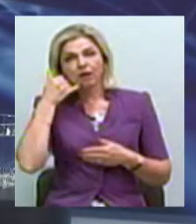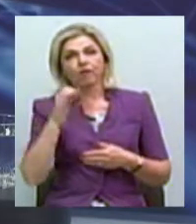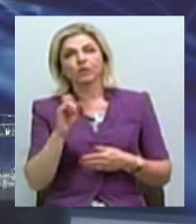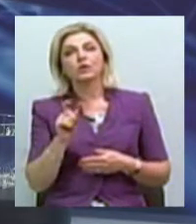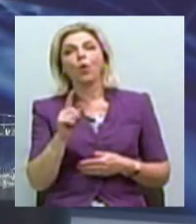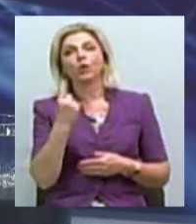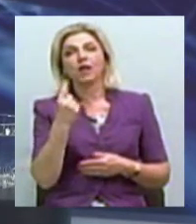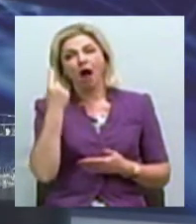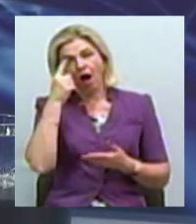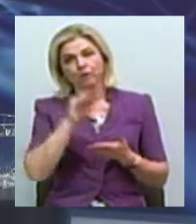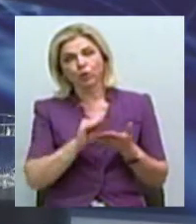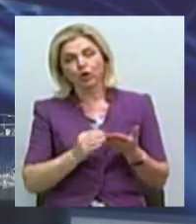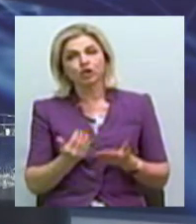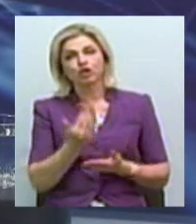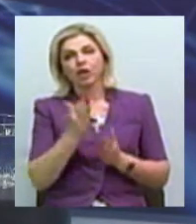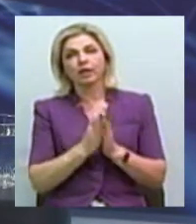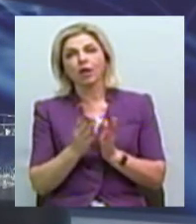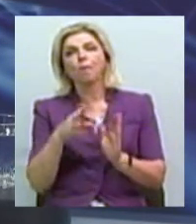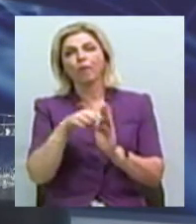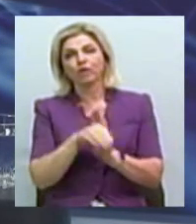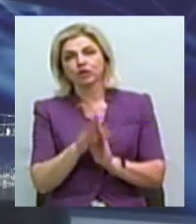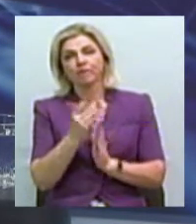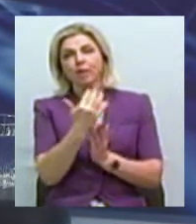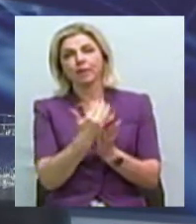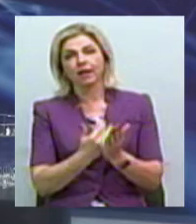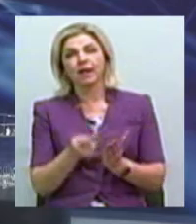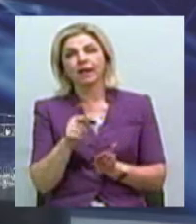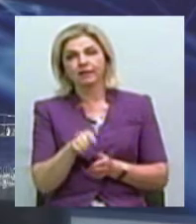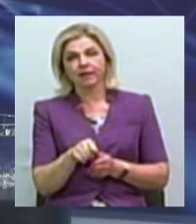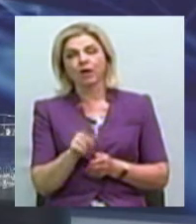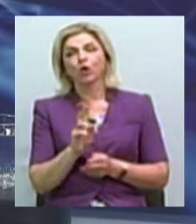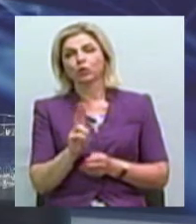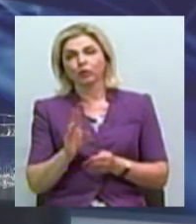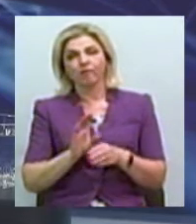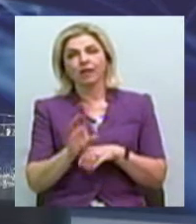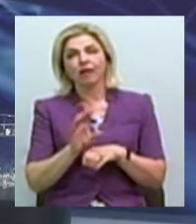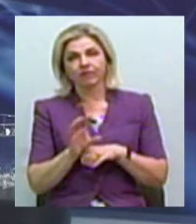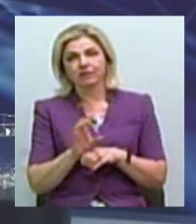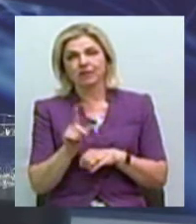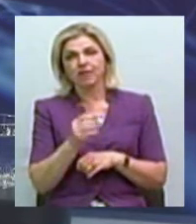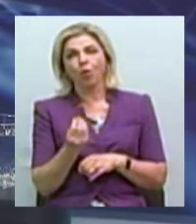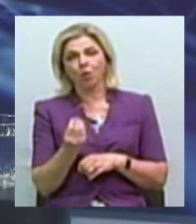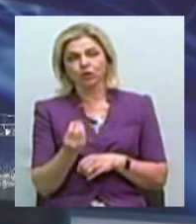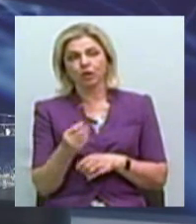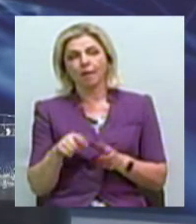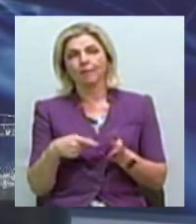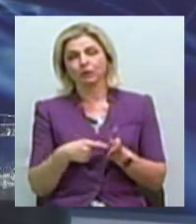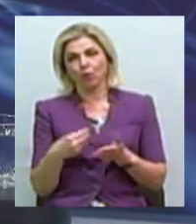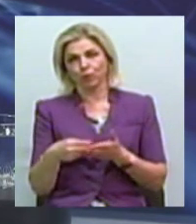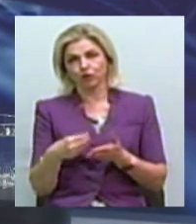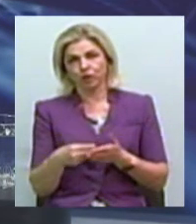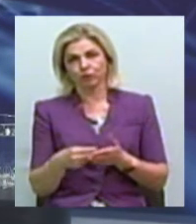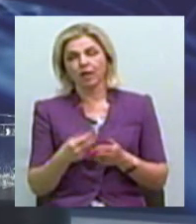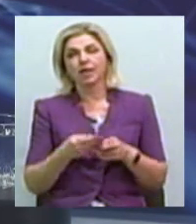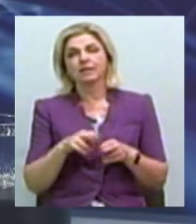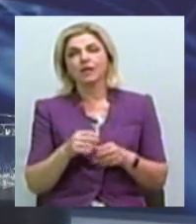з авторів, чия книга увійшла до переліку тих, які видаватимуться за кошти міського бюджету.